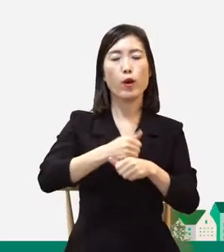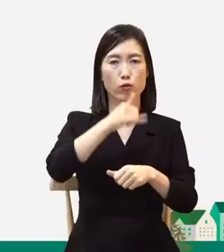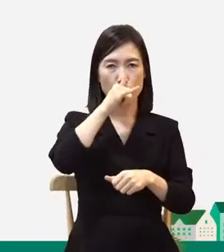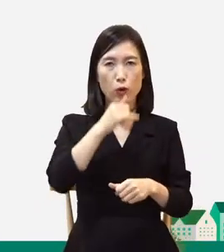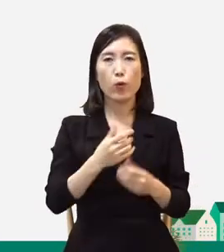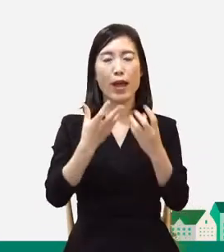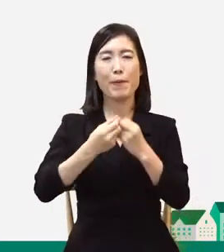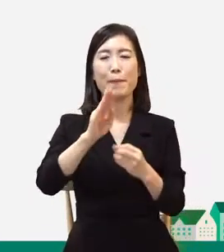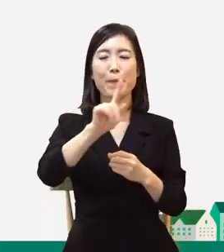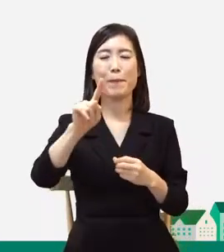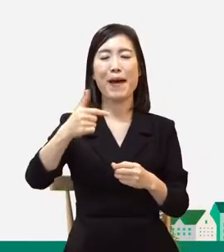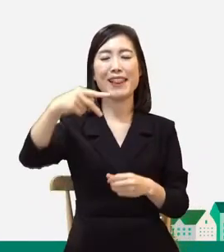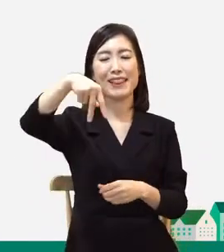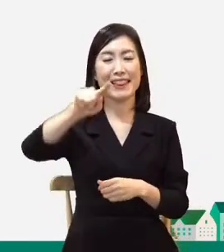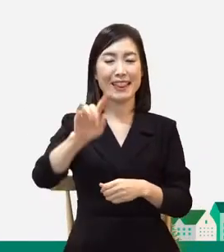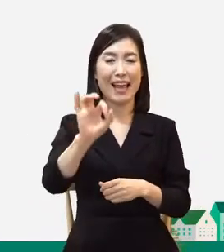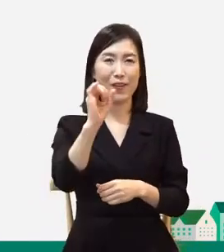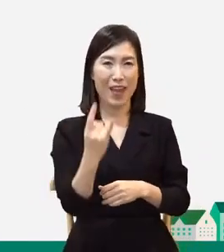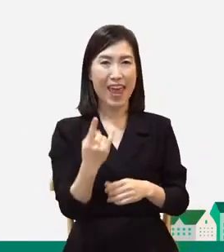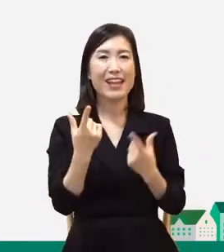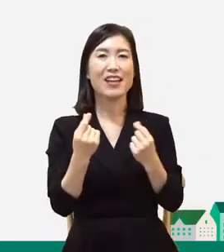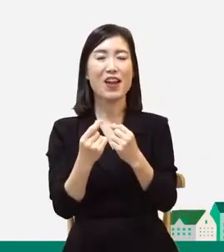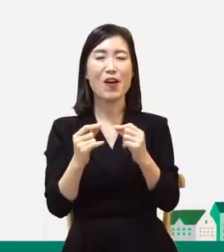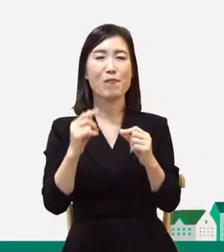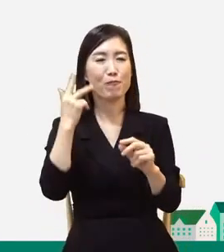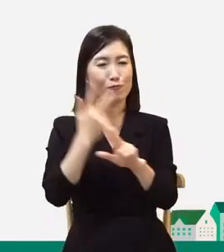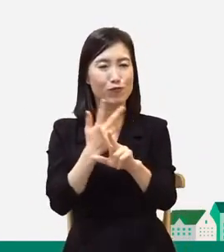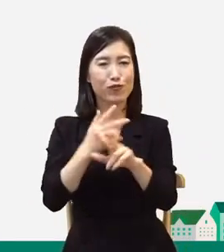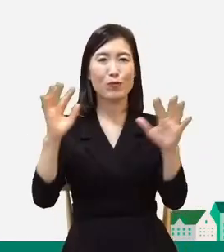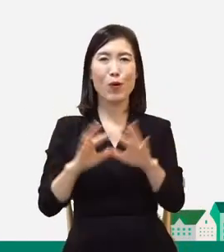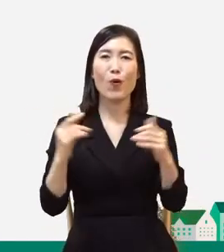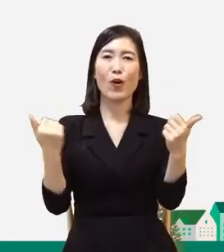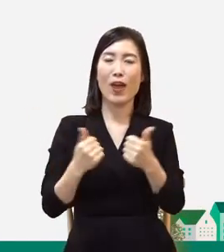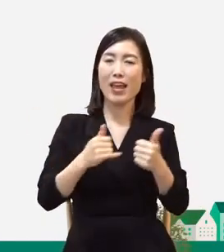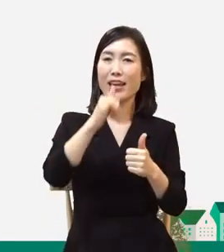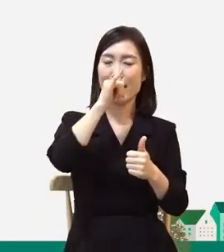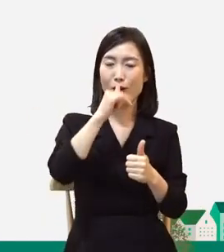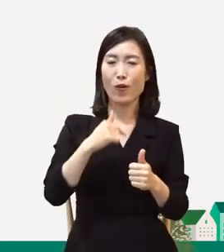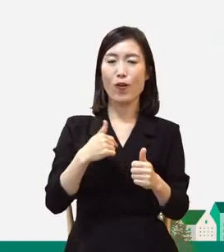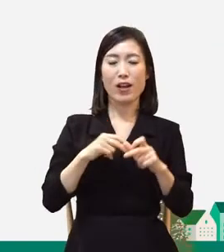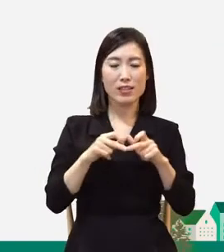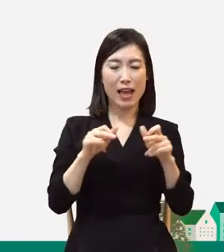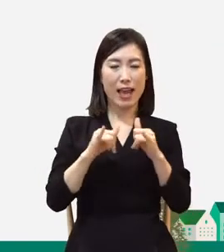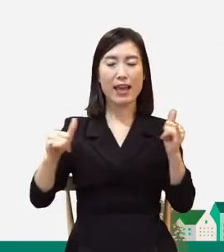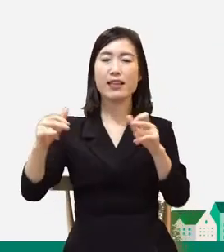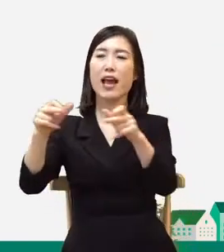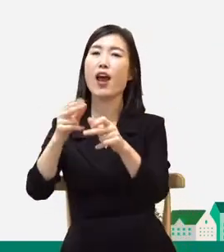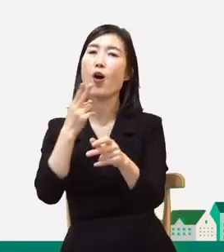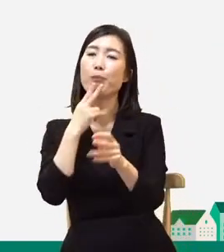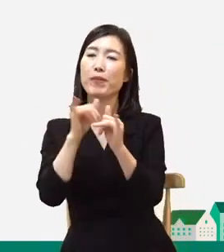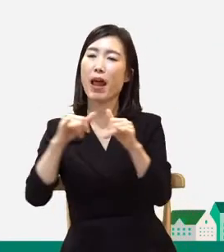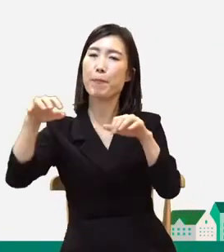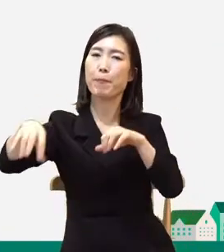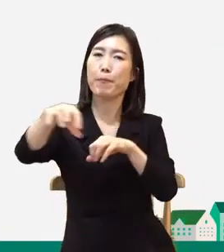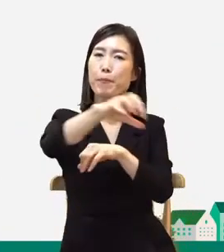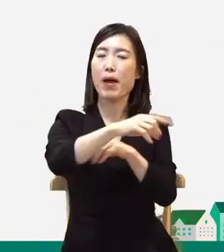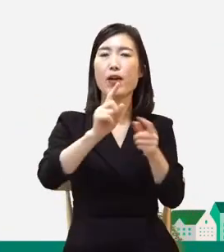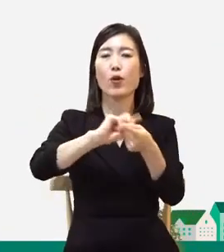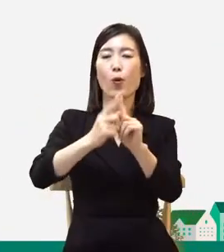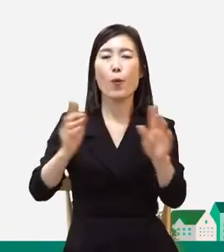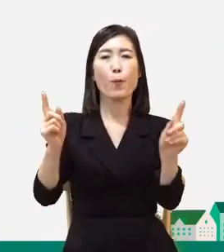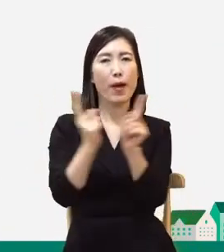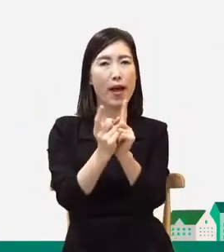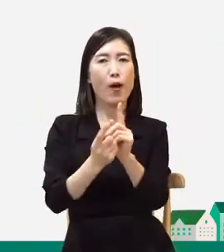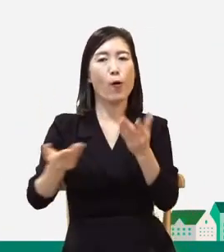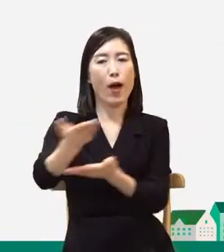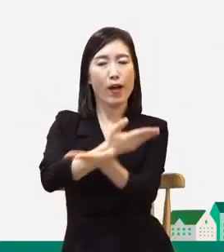것도 열리기 때문에 이 장애인분들이 그 비장애인분들하고 청년분들하고 그냥 같이 어울려서 이제 활동할 수 있는 어떤